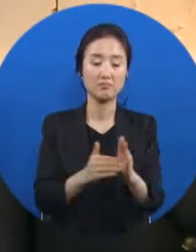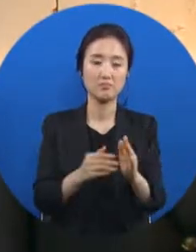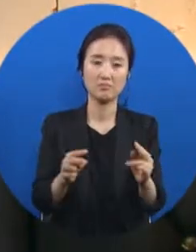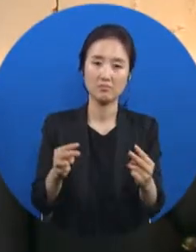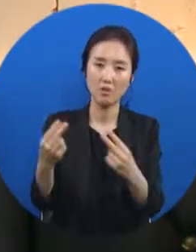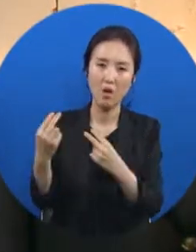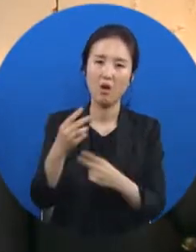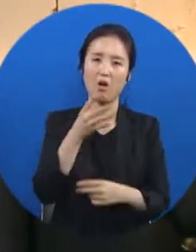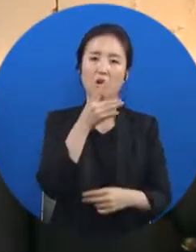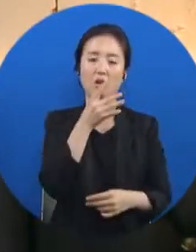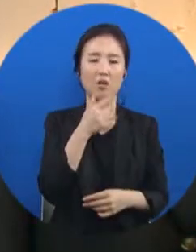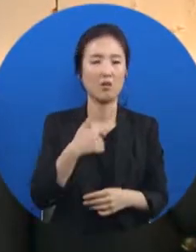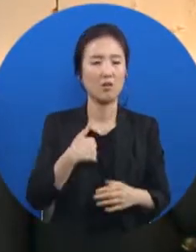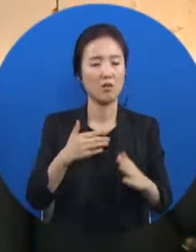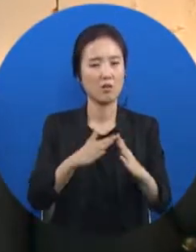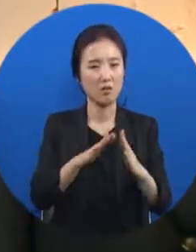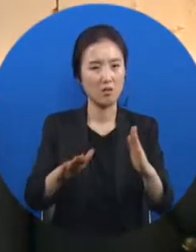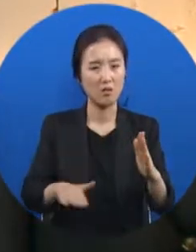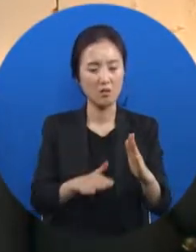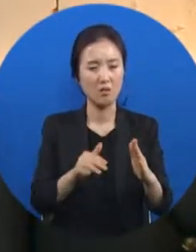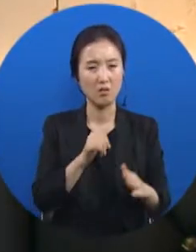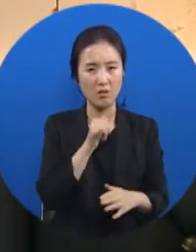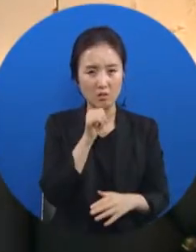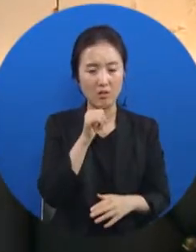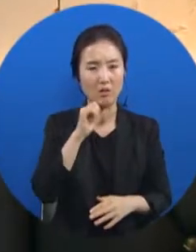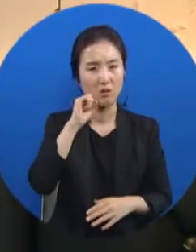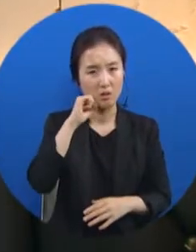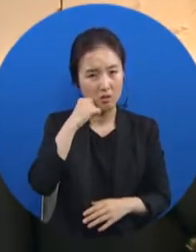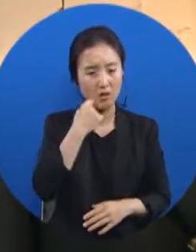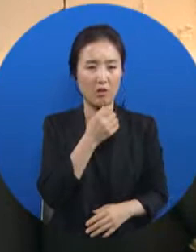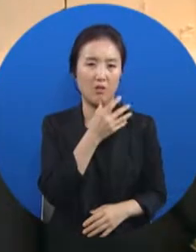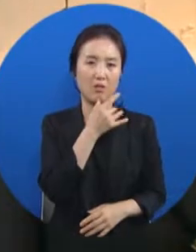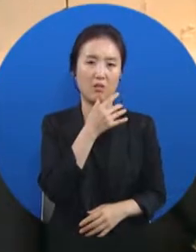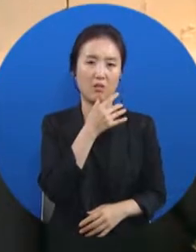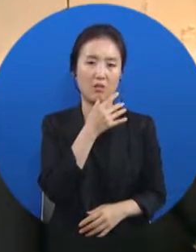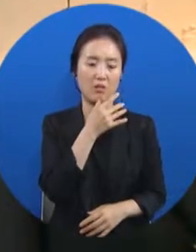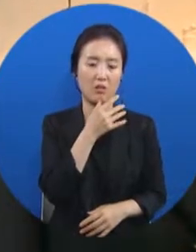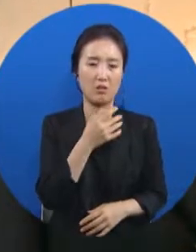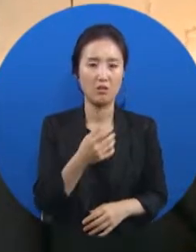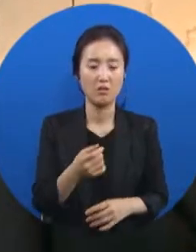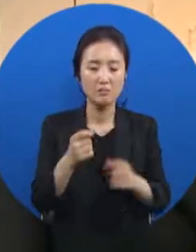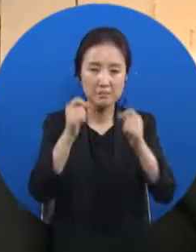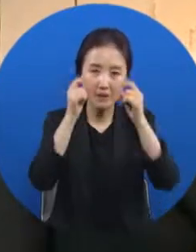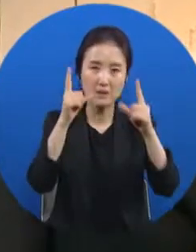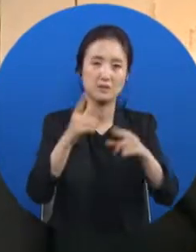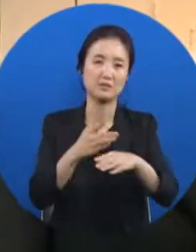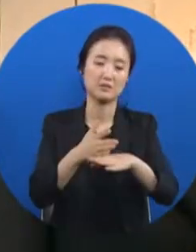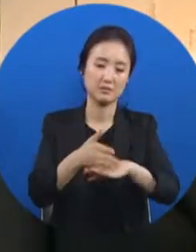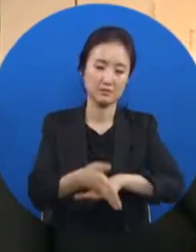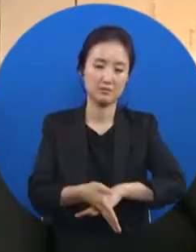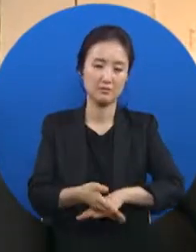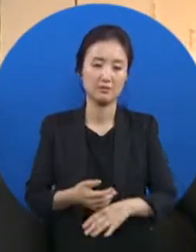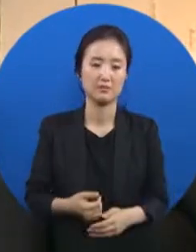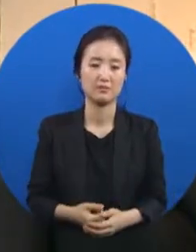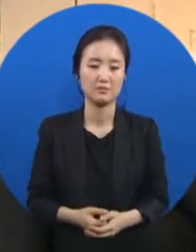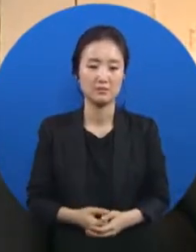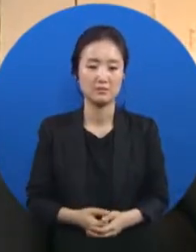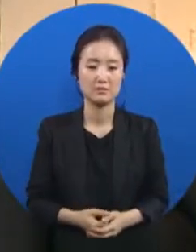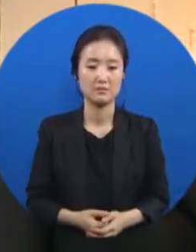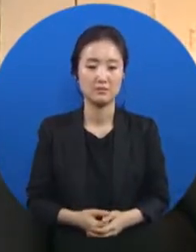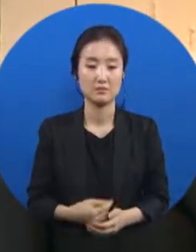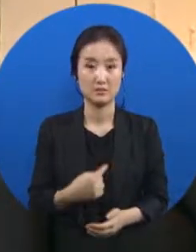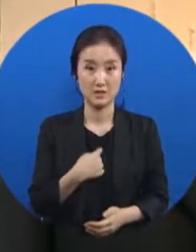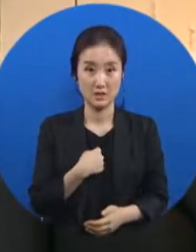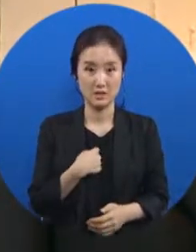사람들은 제가 어려운 환경이라고 얘기했지만 제가 볼 땐 저 환경이 없었으면 지금의 제가 없는 것 같아요. 저는